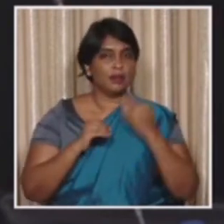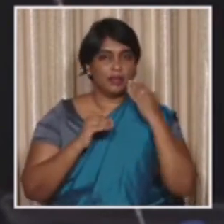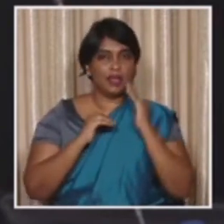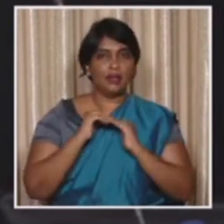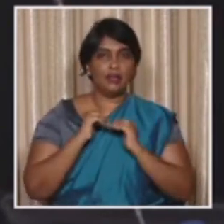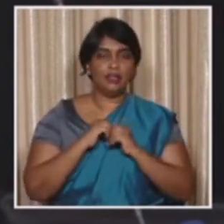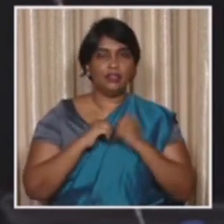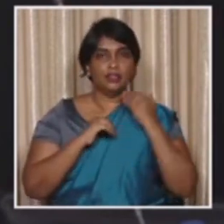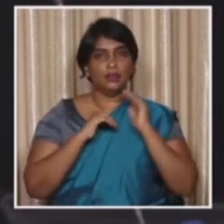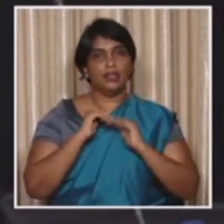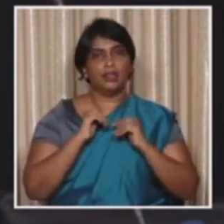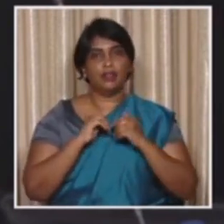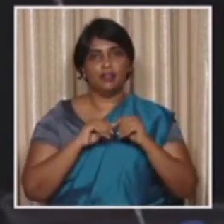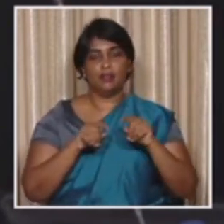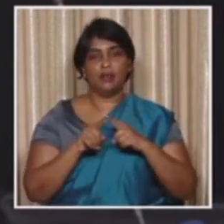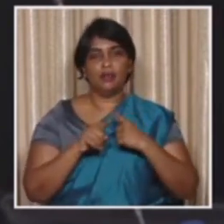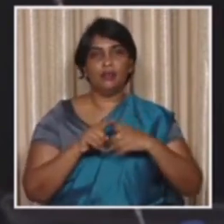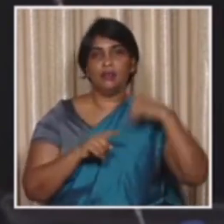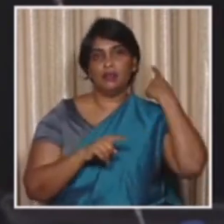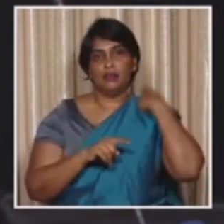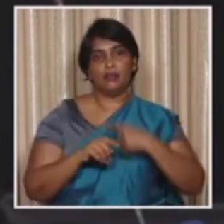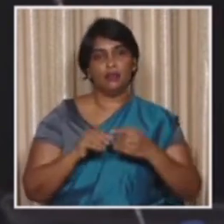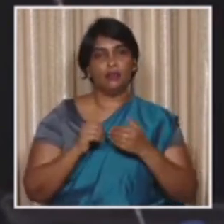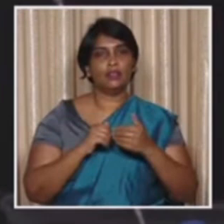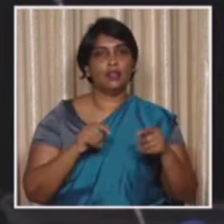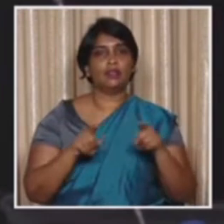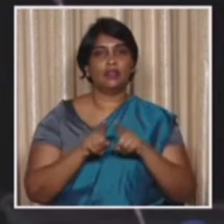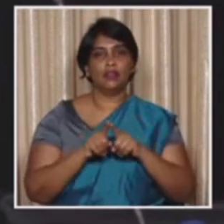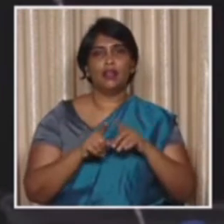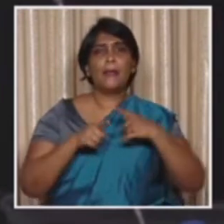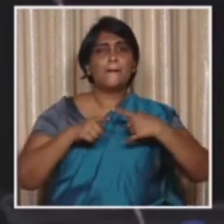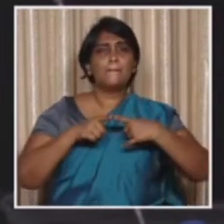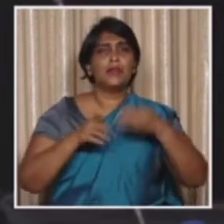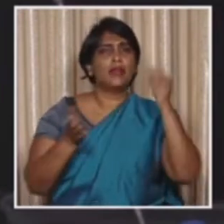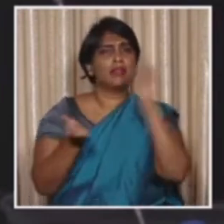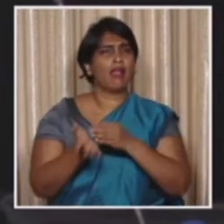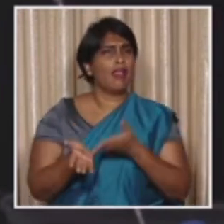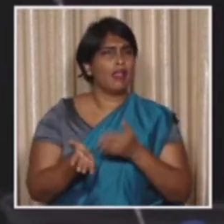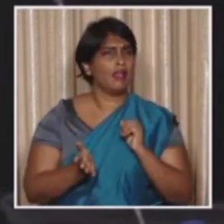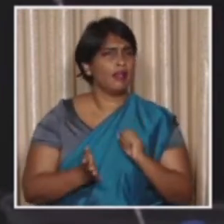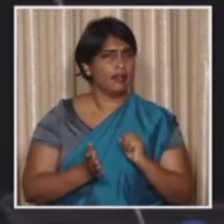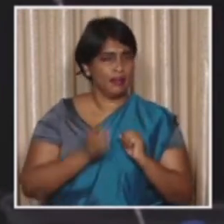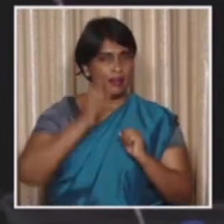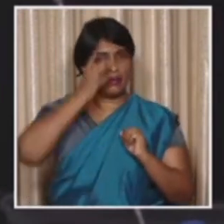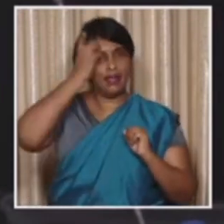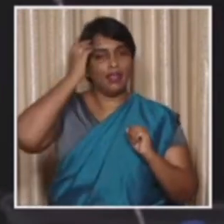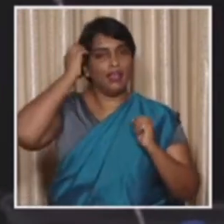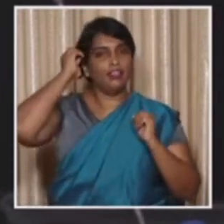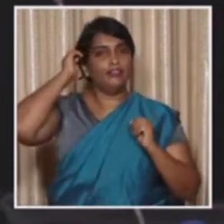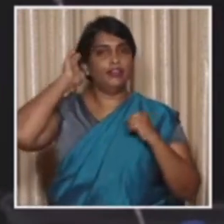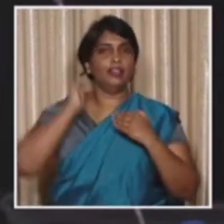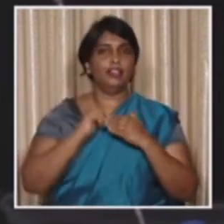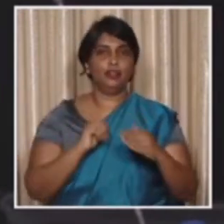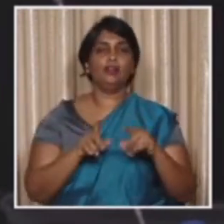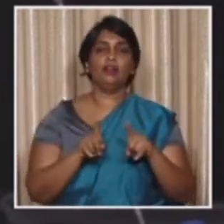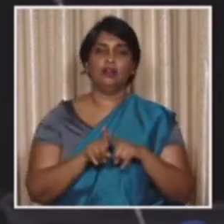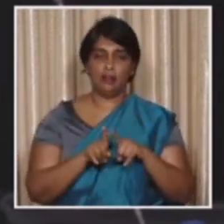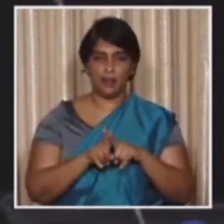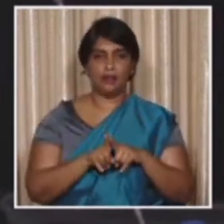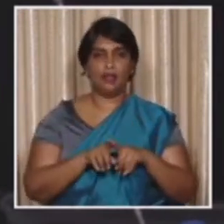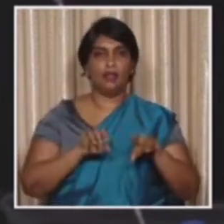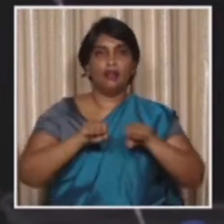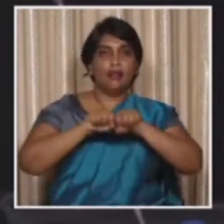bella kapannat puluwam kiyala piligatta ne itu dari api pihiyak mekata giyenne apita ai mekata kebitak giyenne